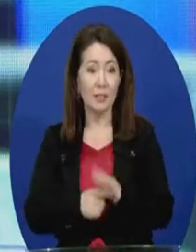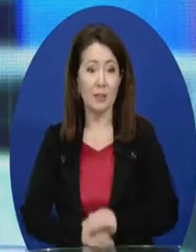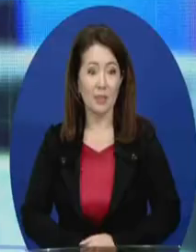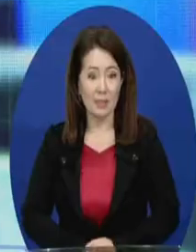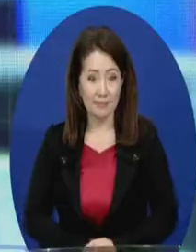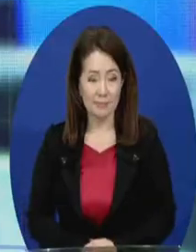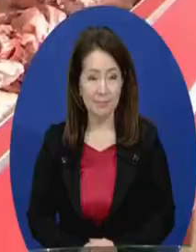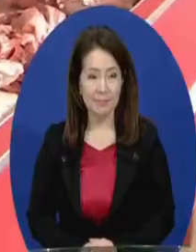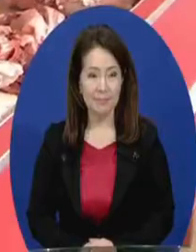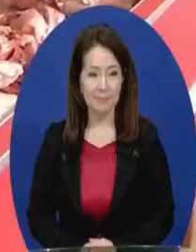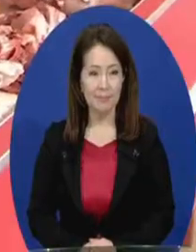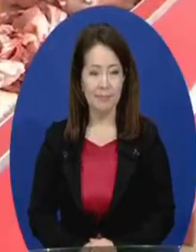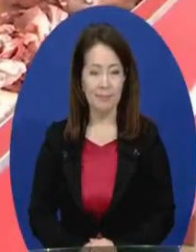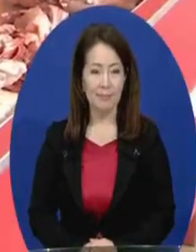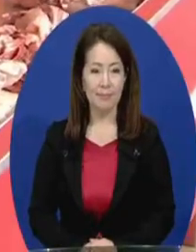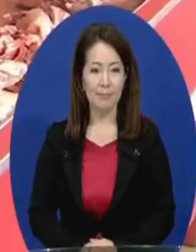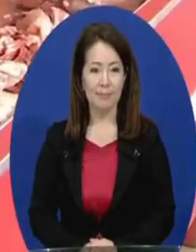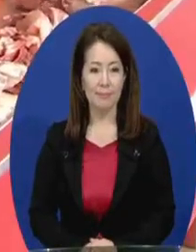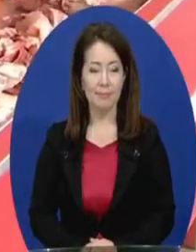танилцууллаа.